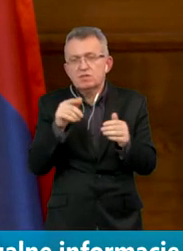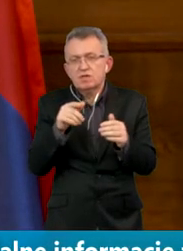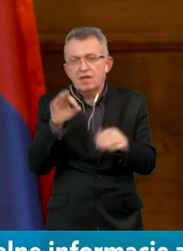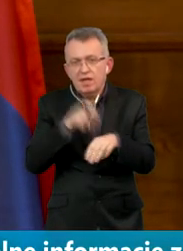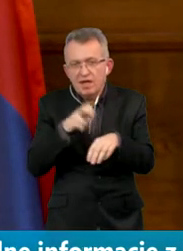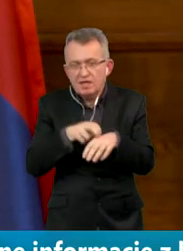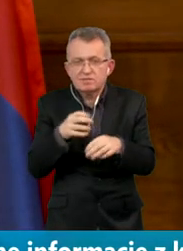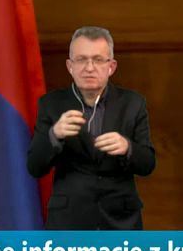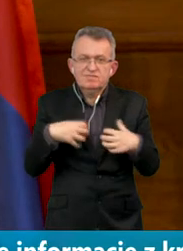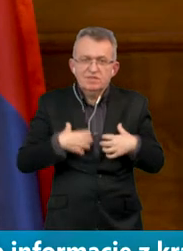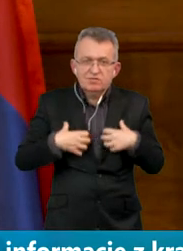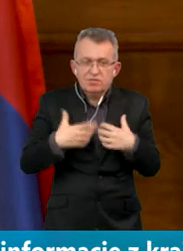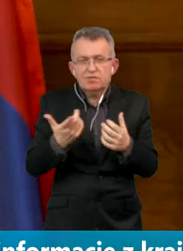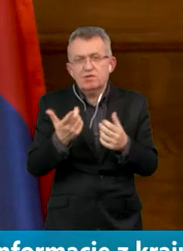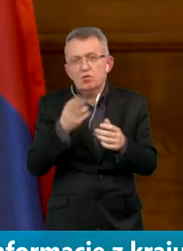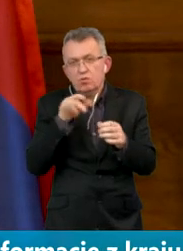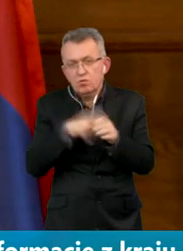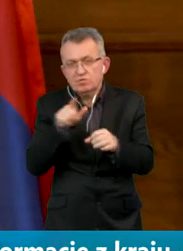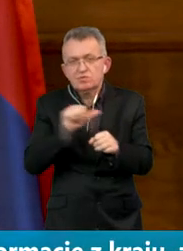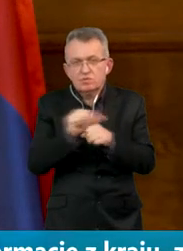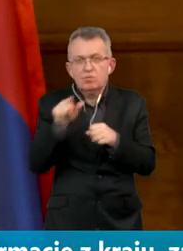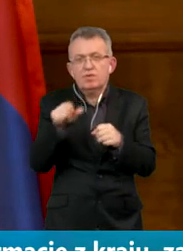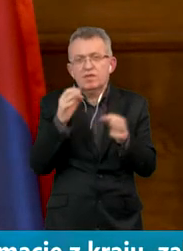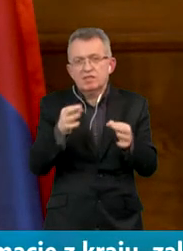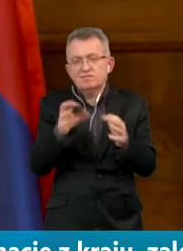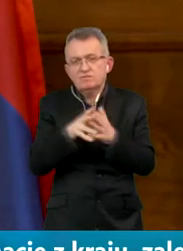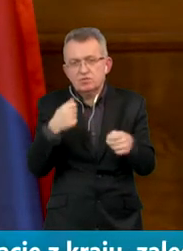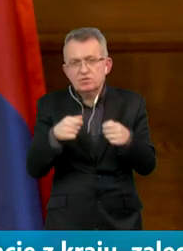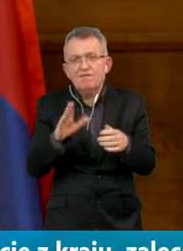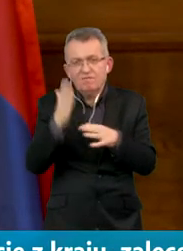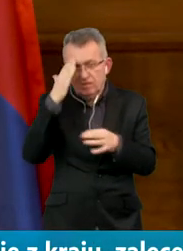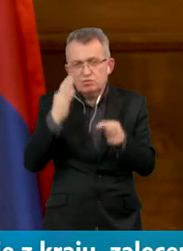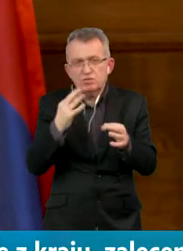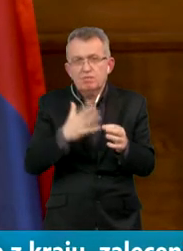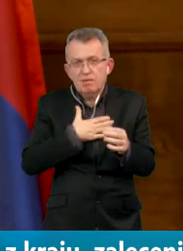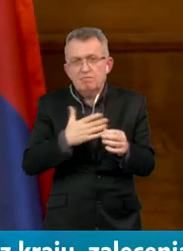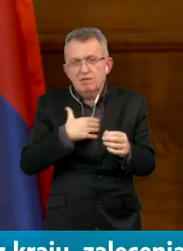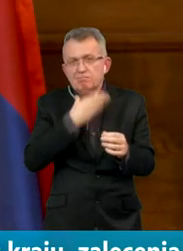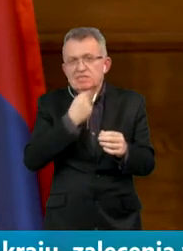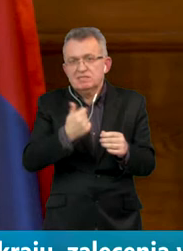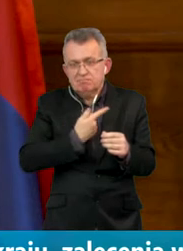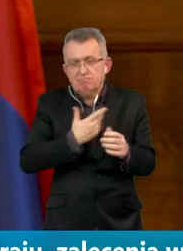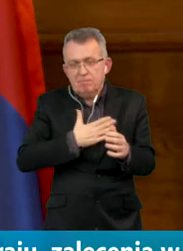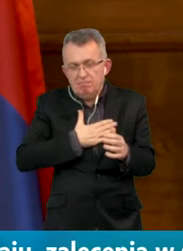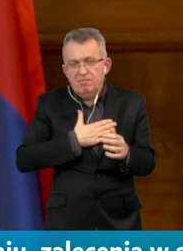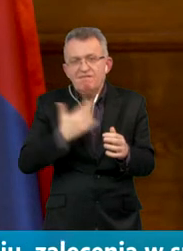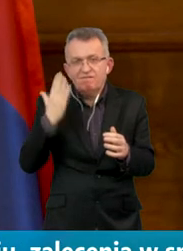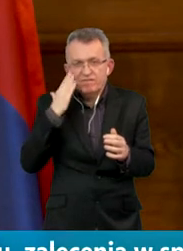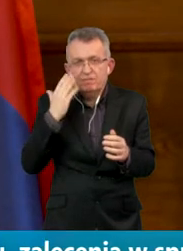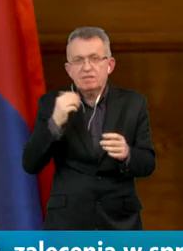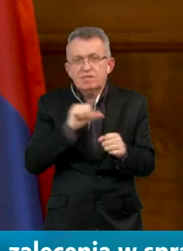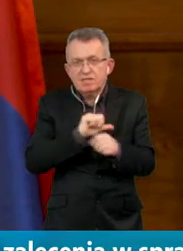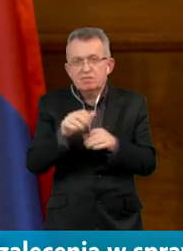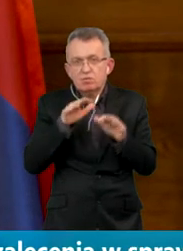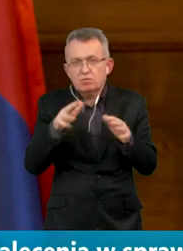lekarzy weterynarii, którzy funkcjonują w Szczecinie. Wiem, że dzisiaj sam mam psa, więc czasem też mam